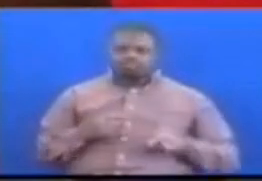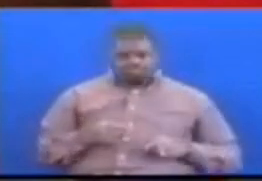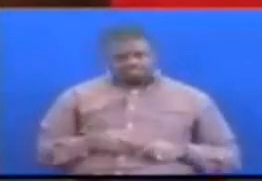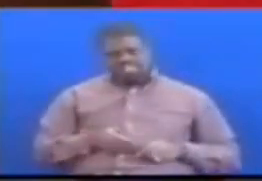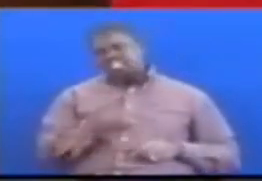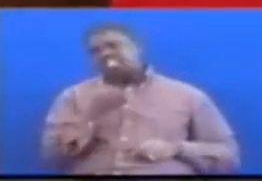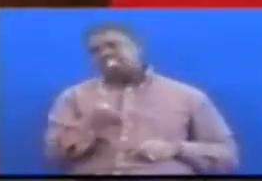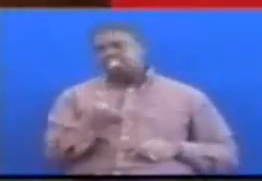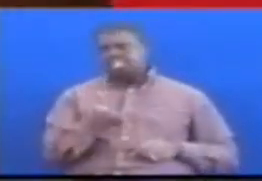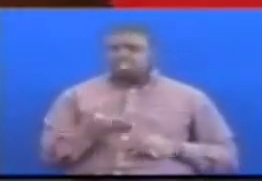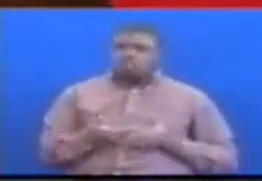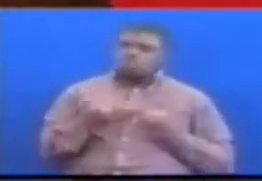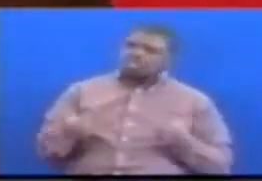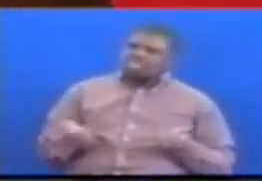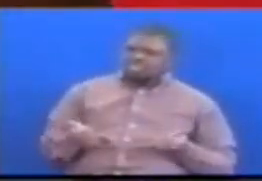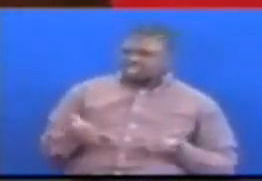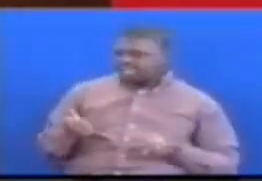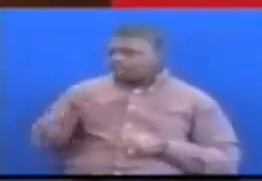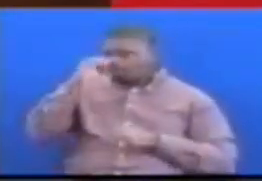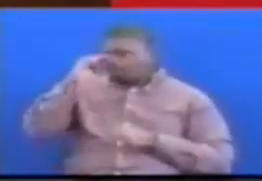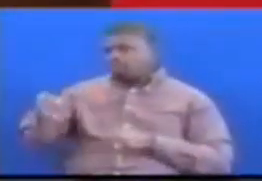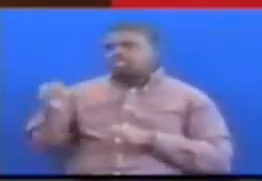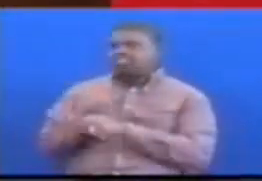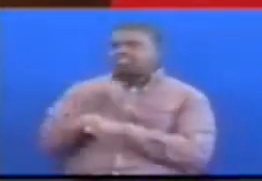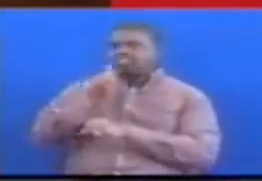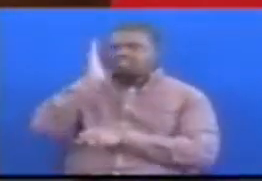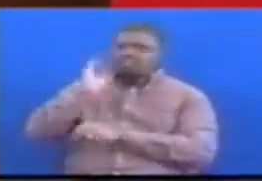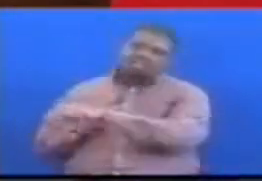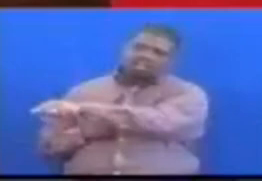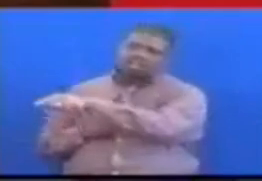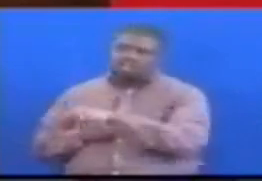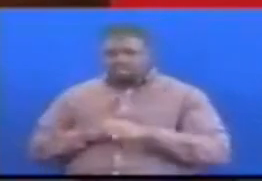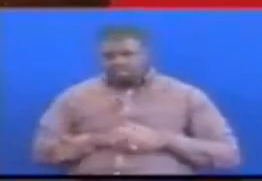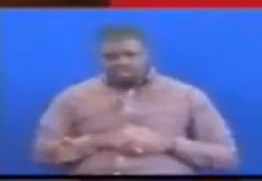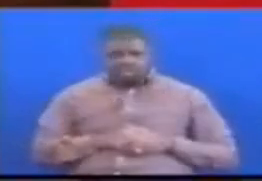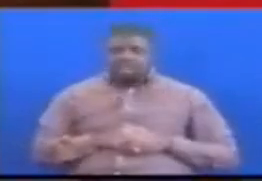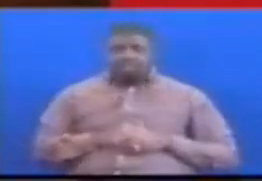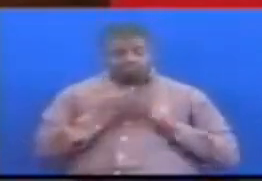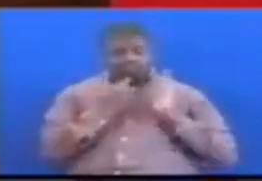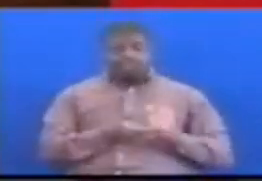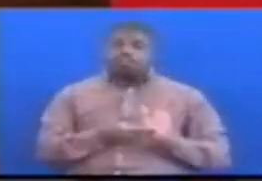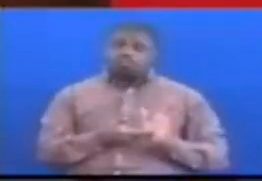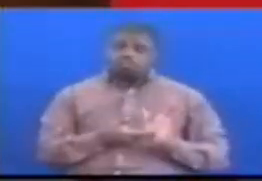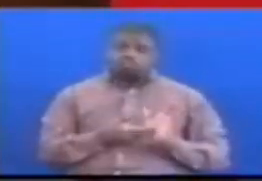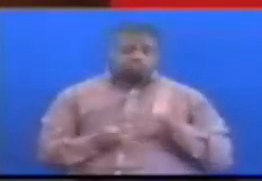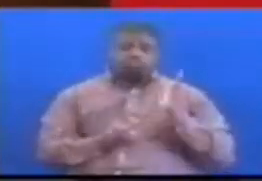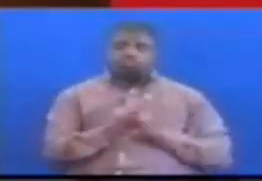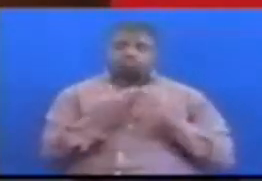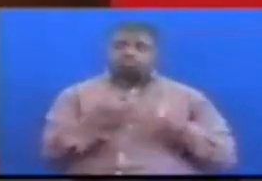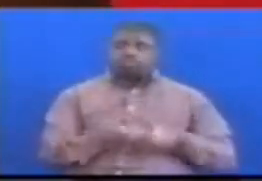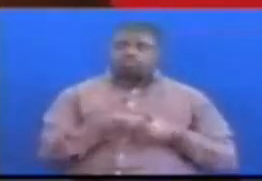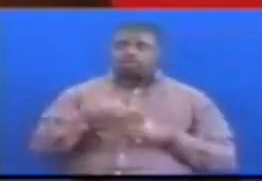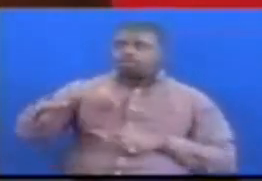ya aina hii kwa nini yasichukuliwe kwamba yamefanywa na serikali au kupitia vyombo vyake. Akatolea mfano tukio la kutekwa kwa